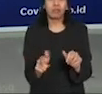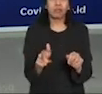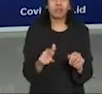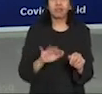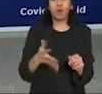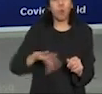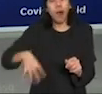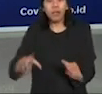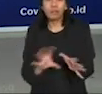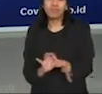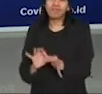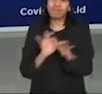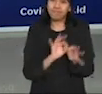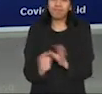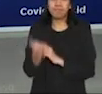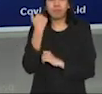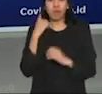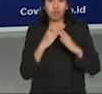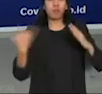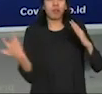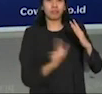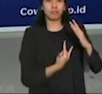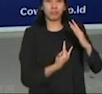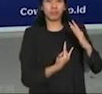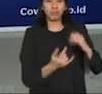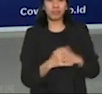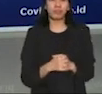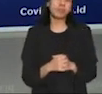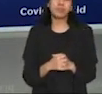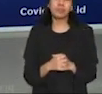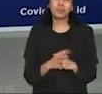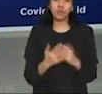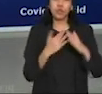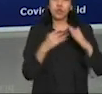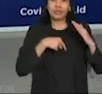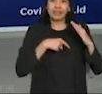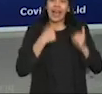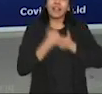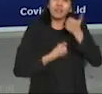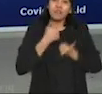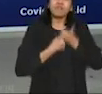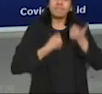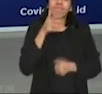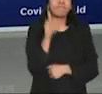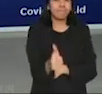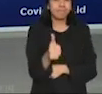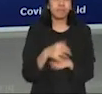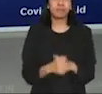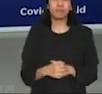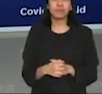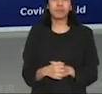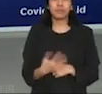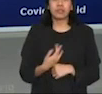keluarga tetap di rumah tetap produktif dan di rumah saudara-saudara kami mengingatkan